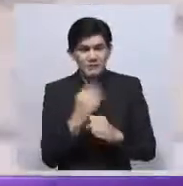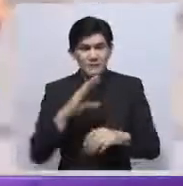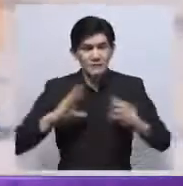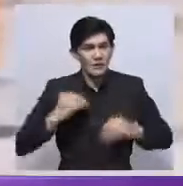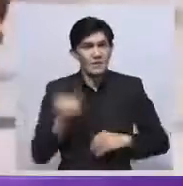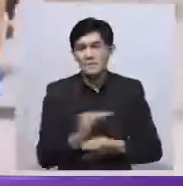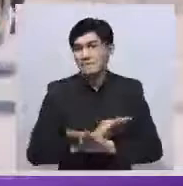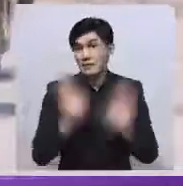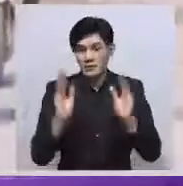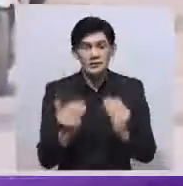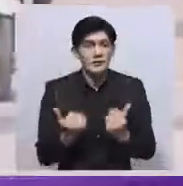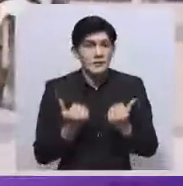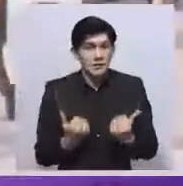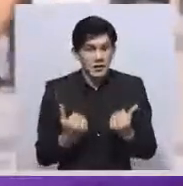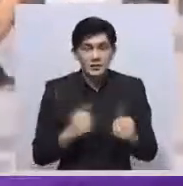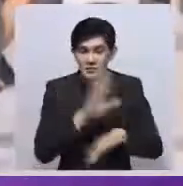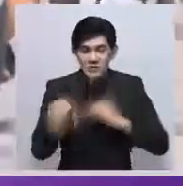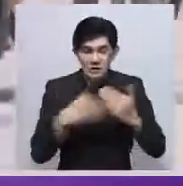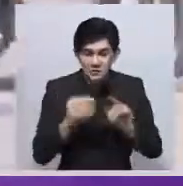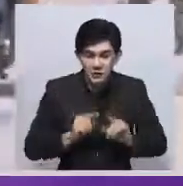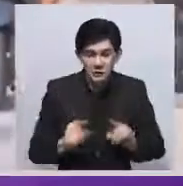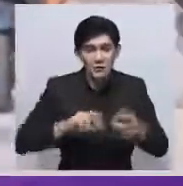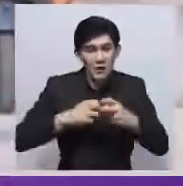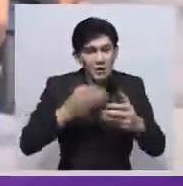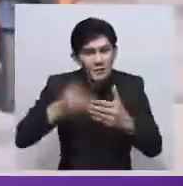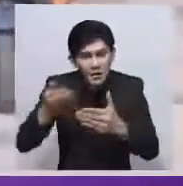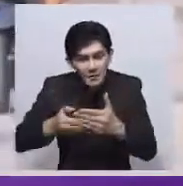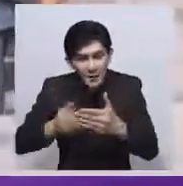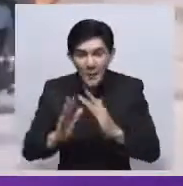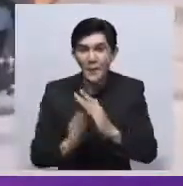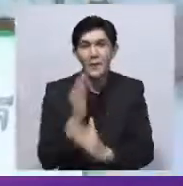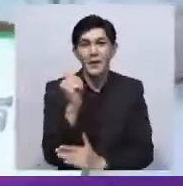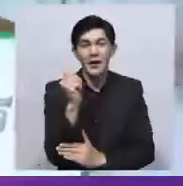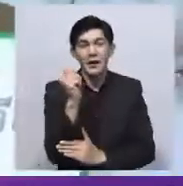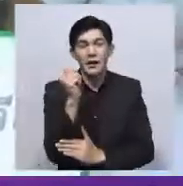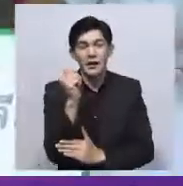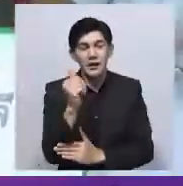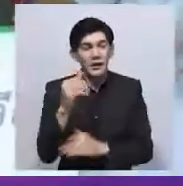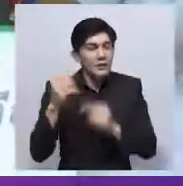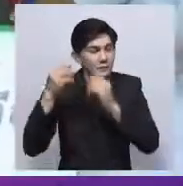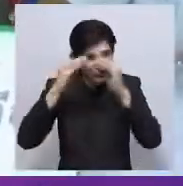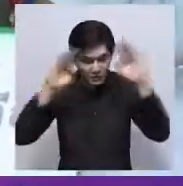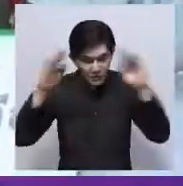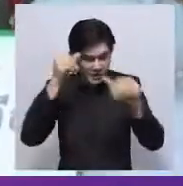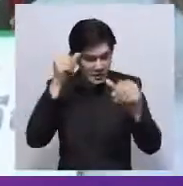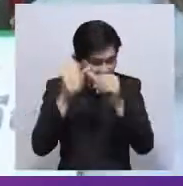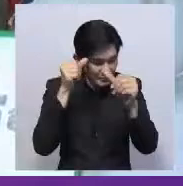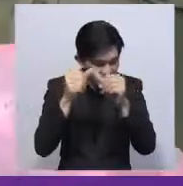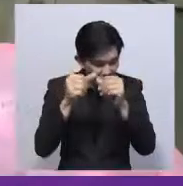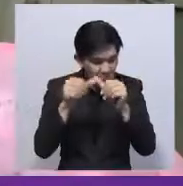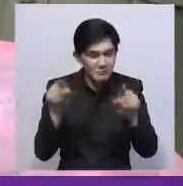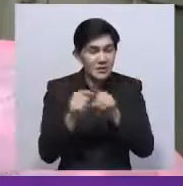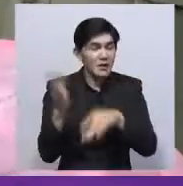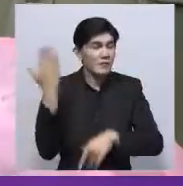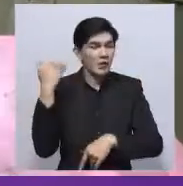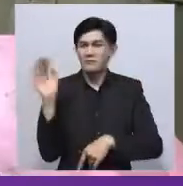อย่างวันนี้มีเราเคียงข้างอุปสรรคก็ไร้ความหมายบทเรียนสอนเราไม่เหมือน